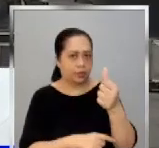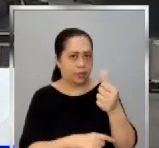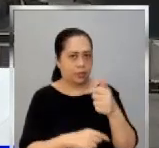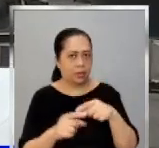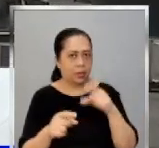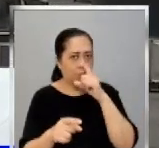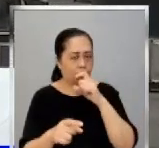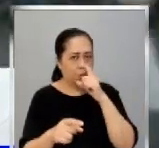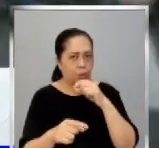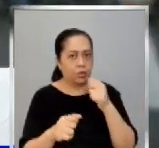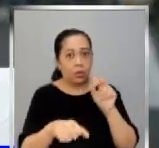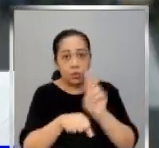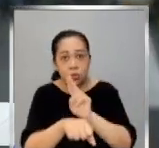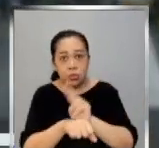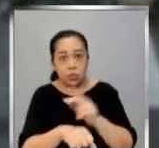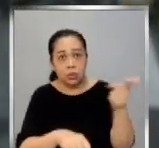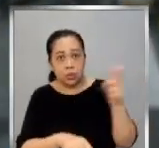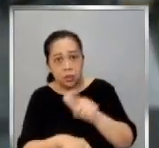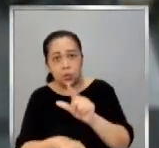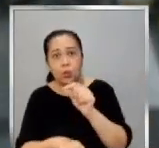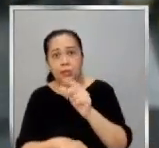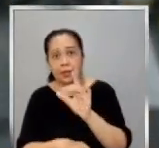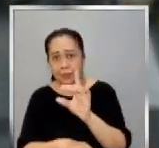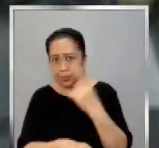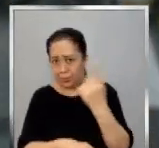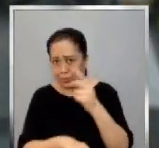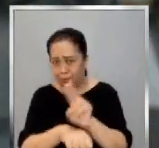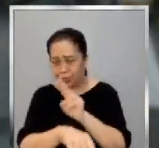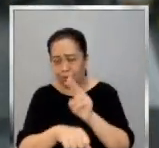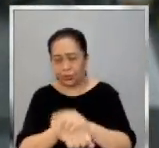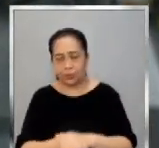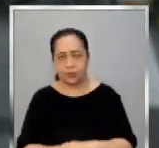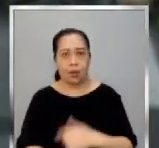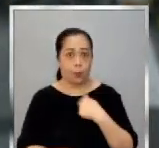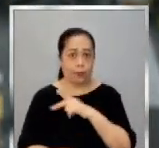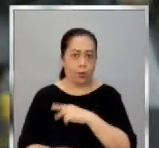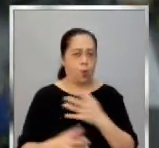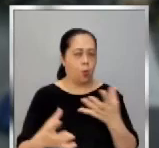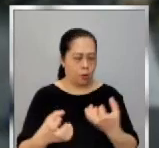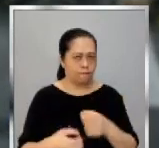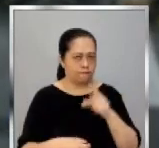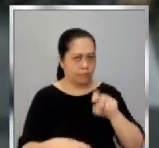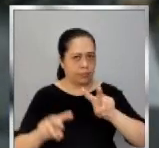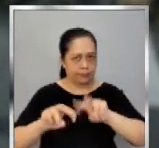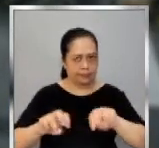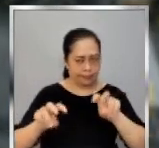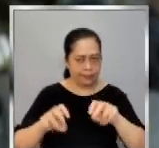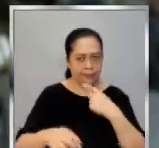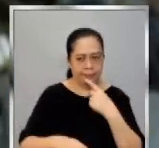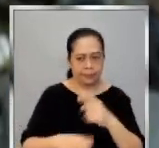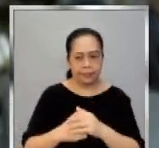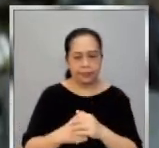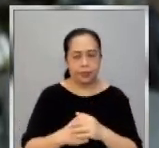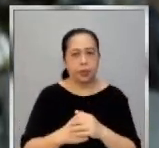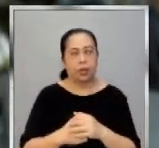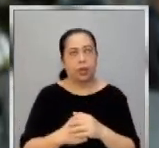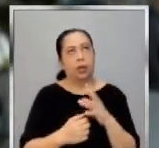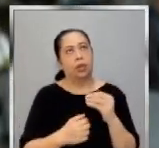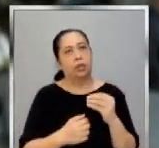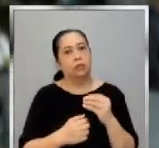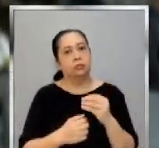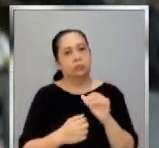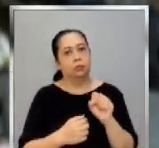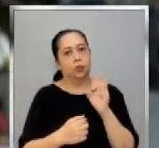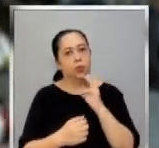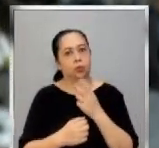noong 2018. Ako personally, I want it to be investigated. And we will